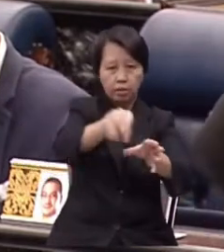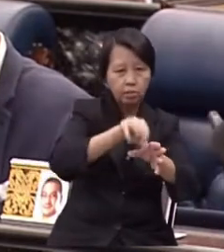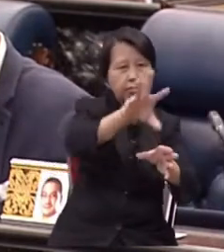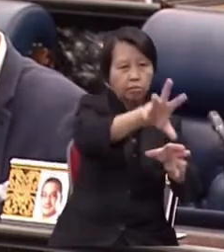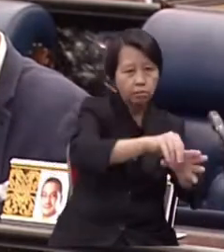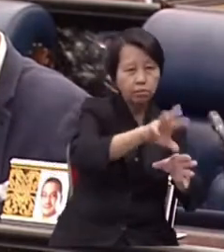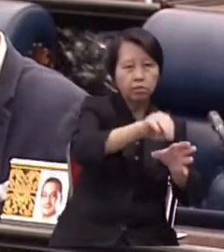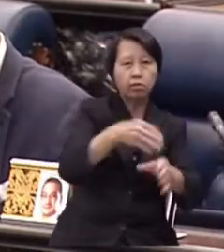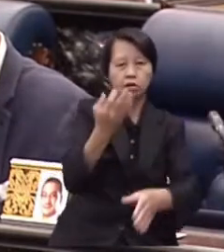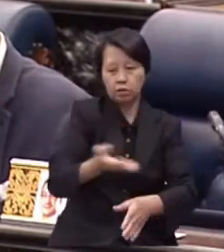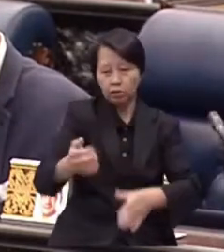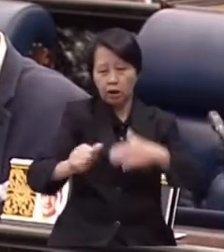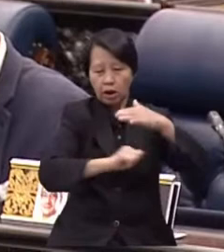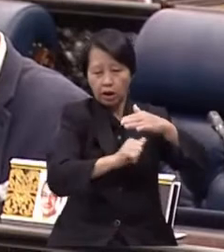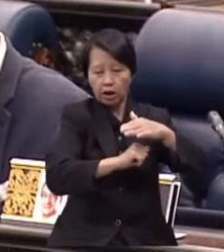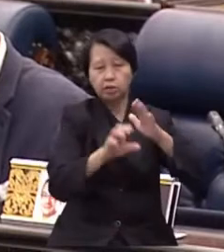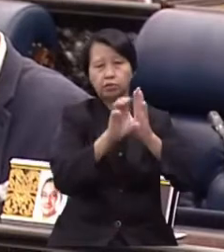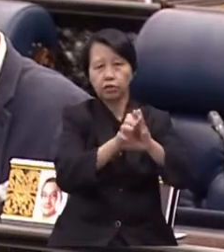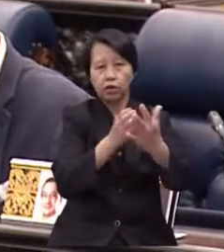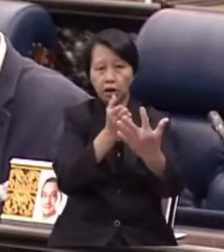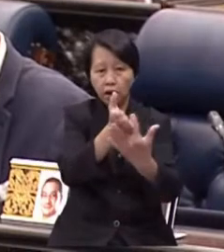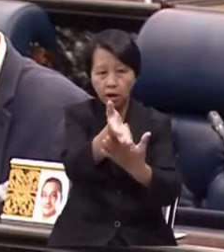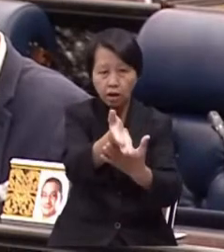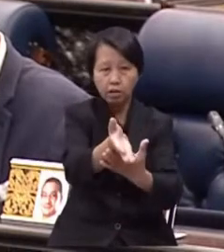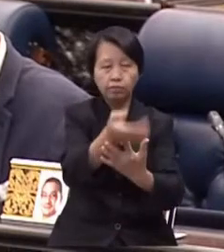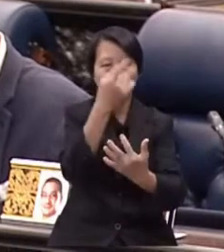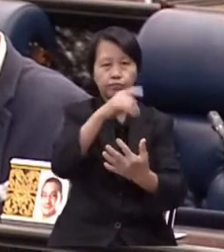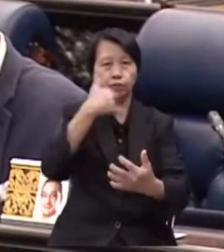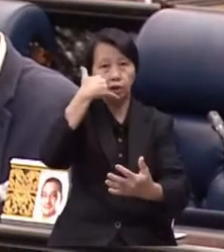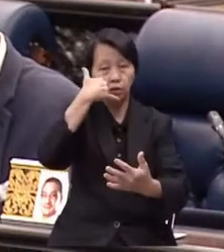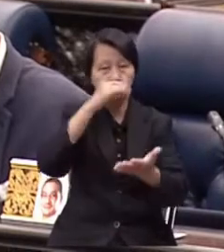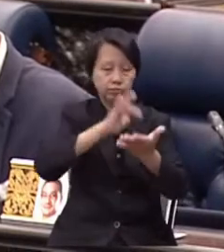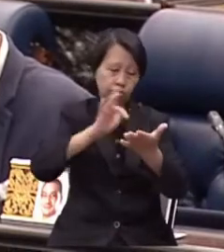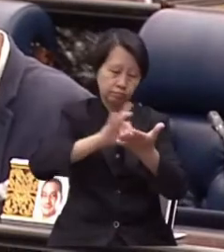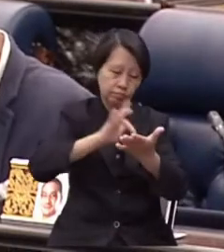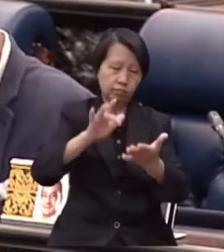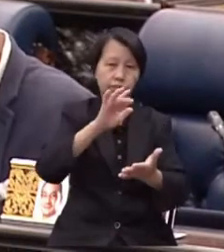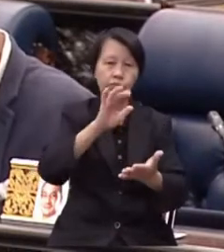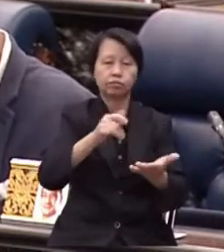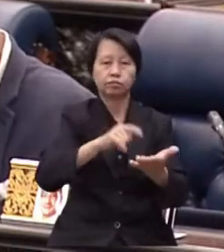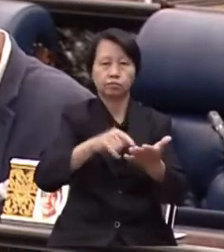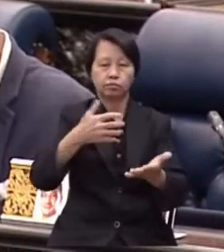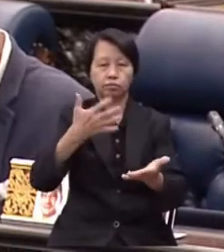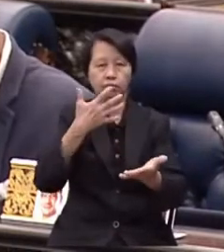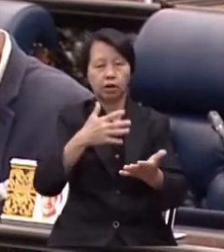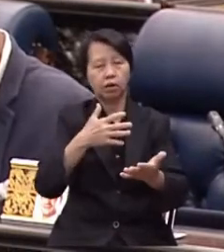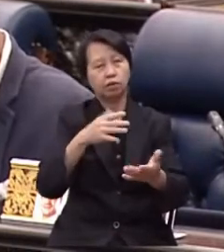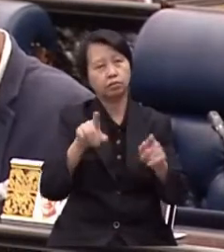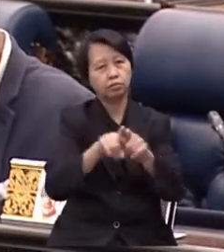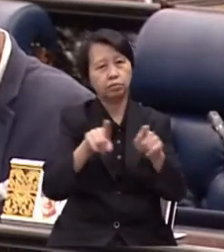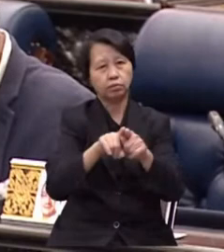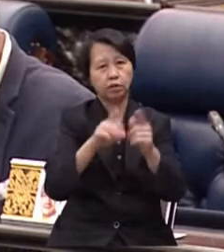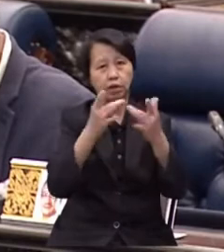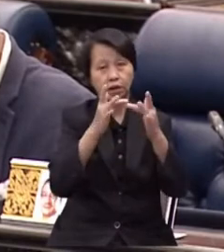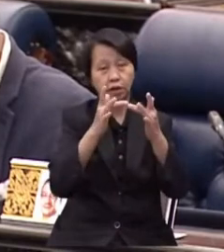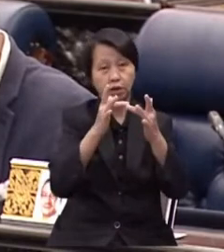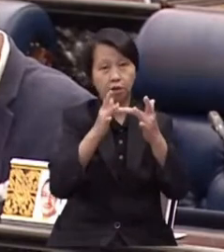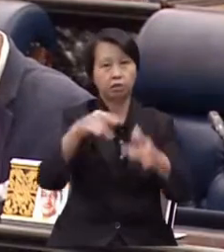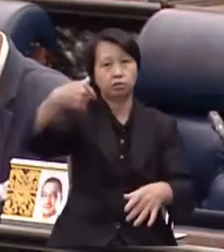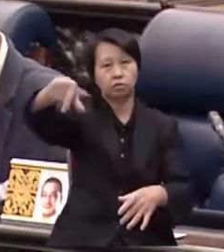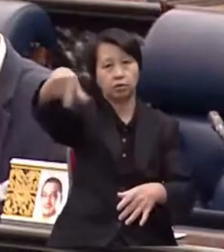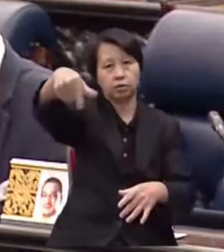soal-soal kemudahan asas seperti akses kepada telepon pintar kepada Apa yang disebut sebagai internet